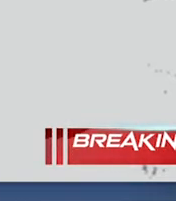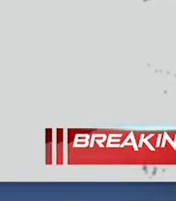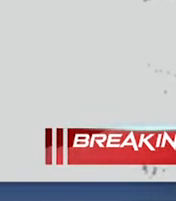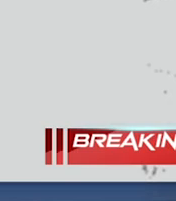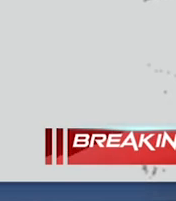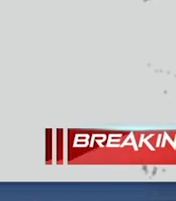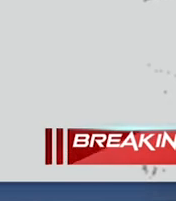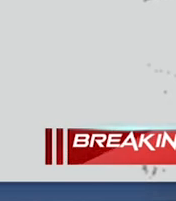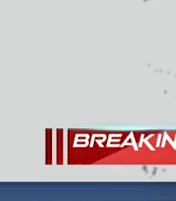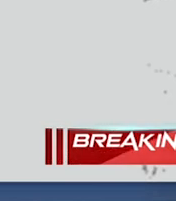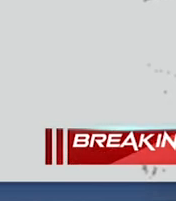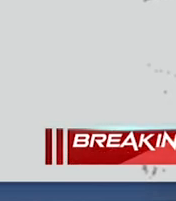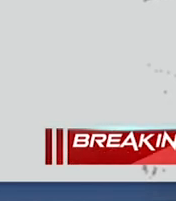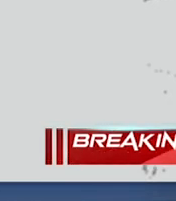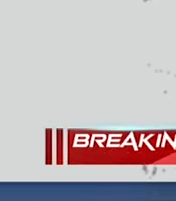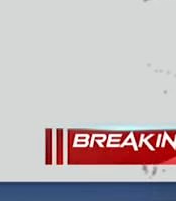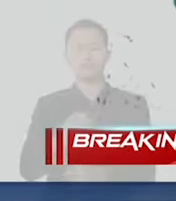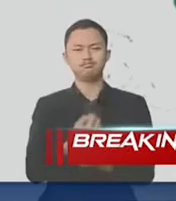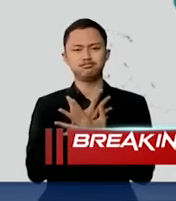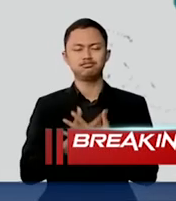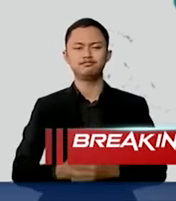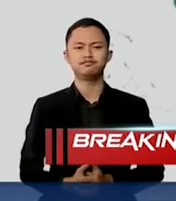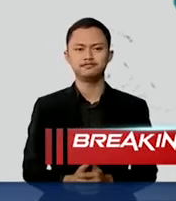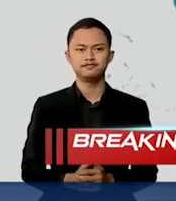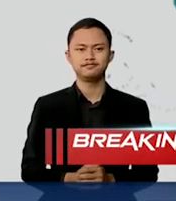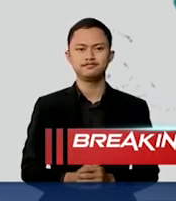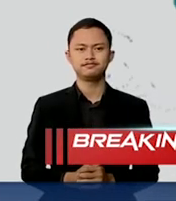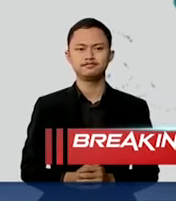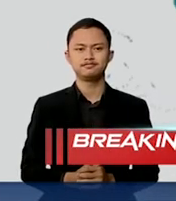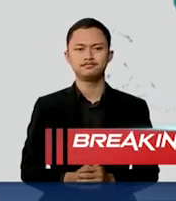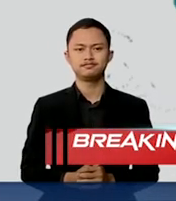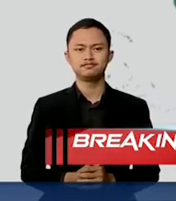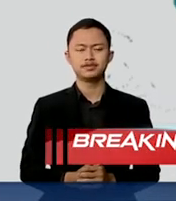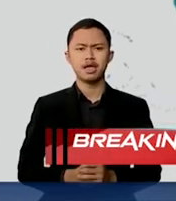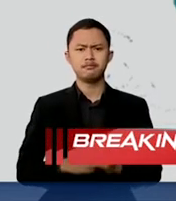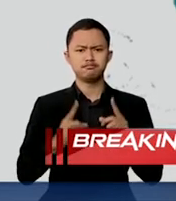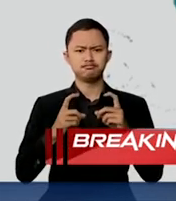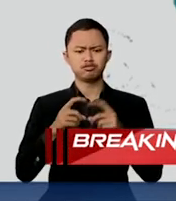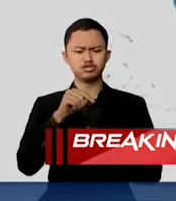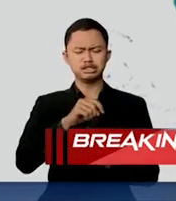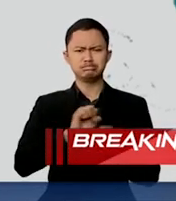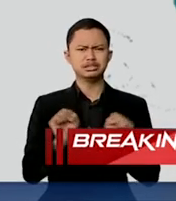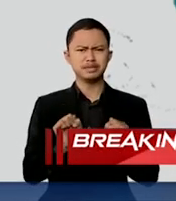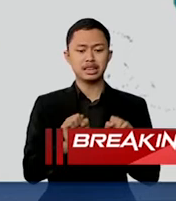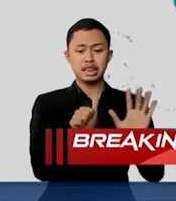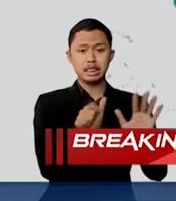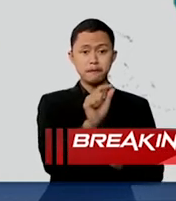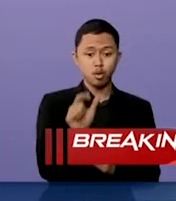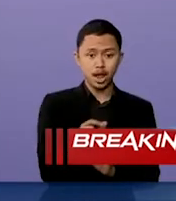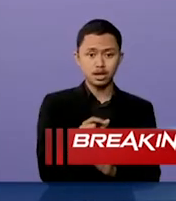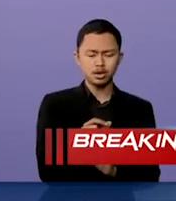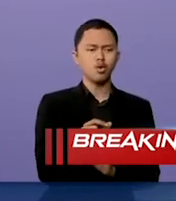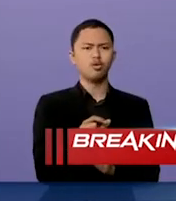sosial dan ekonomi penyebaran virus ini salah satu yang tercepat di dunia hanya dalam enam bulan setelah virus ini ditemukan